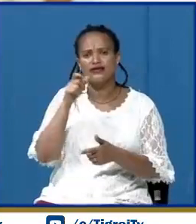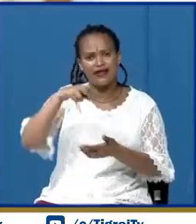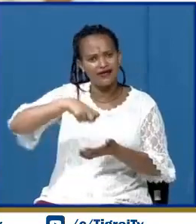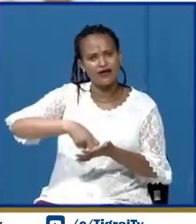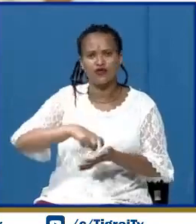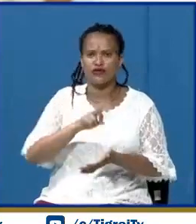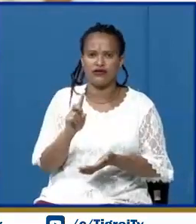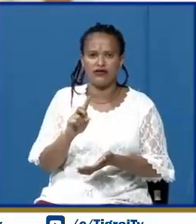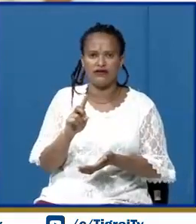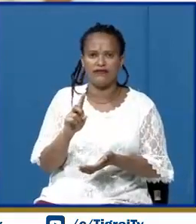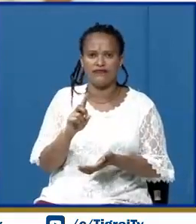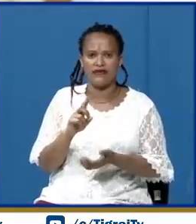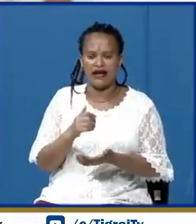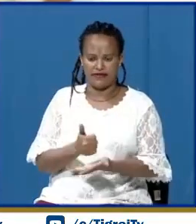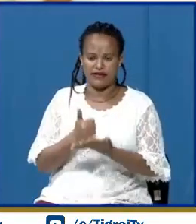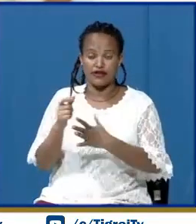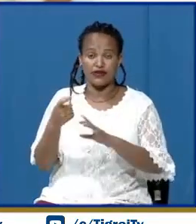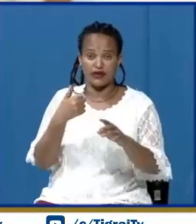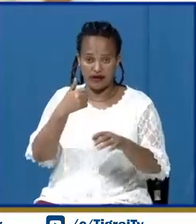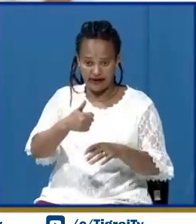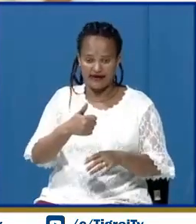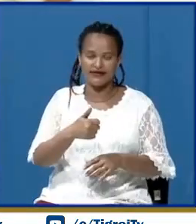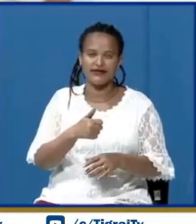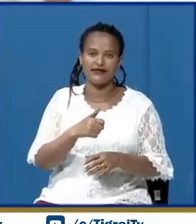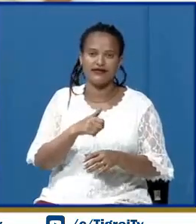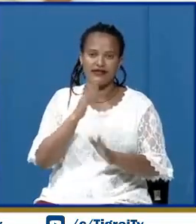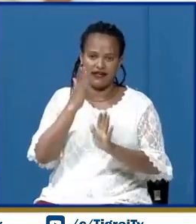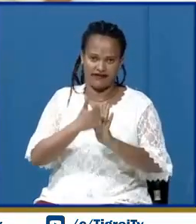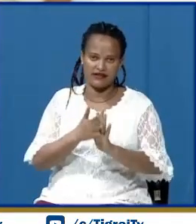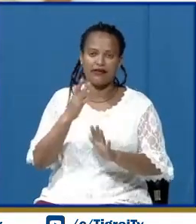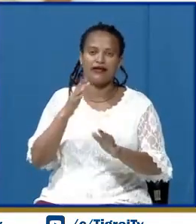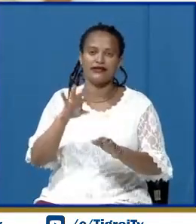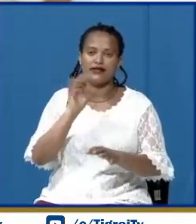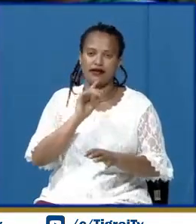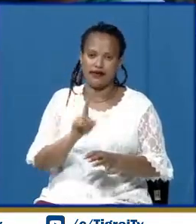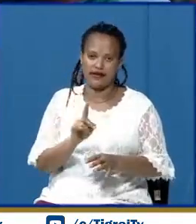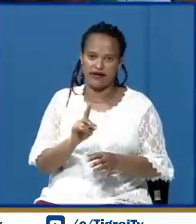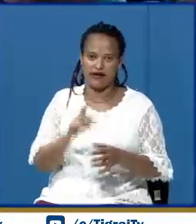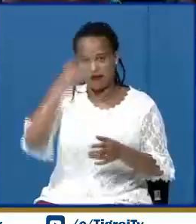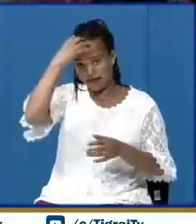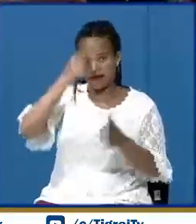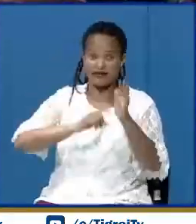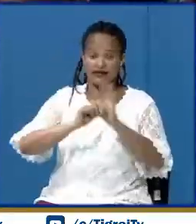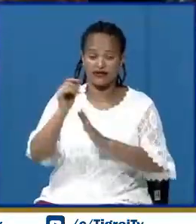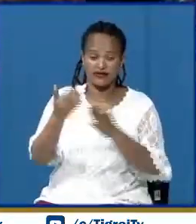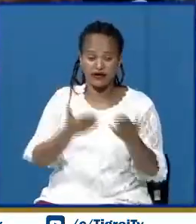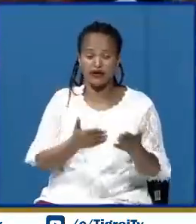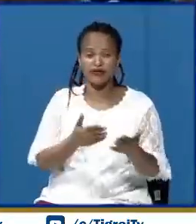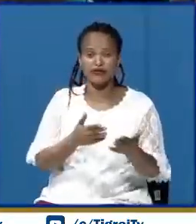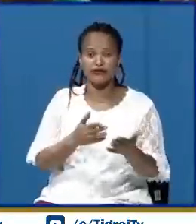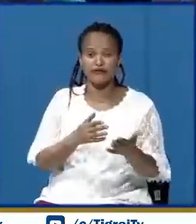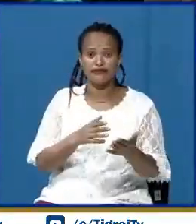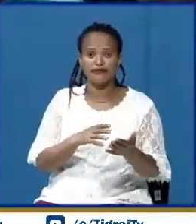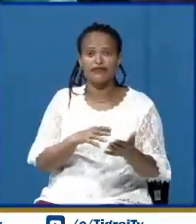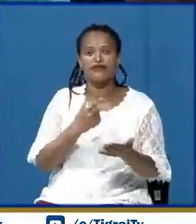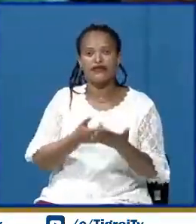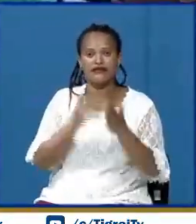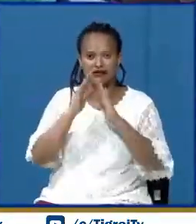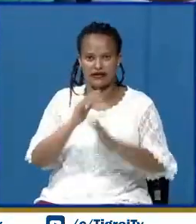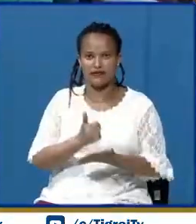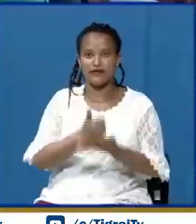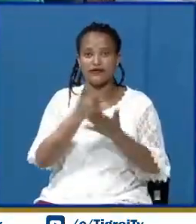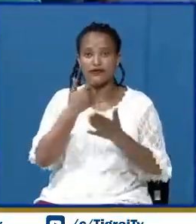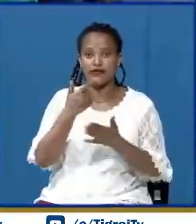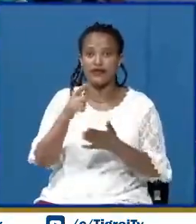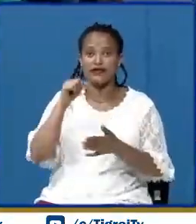ዘየሰኩነን ኣብ ደጀን ኮይነ ከዓ ናይ ባዕለን ልኡኽ ናይ ባዕለን መደብና ፈፀማ ዝርከባ እየን ማለት እዩ መንግስቲ ትግራይ ዘቕርቦ ዘሎ እማ መሰላም ንድግፎ